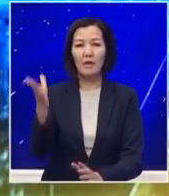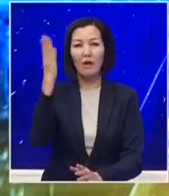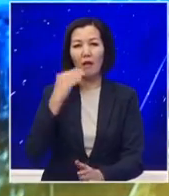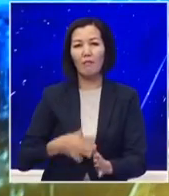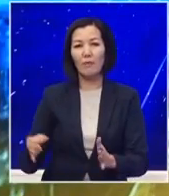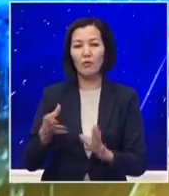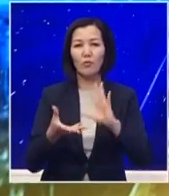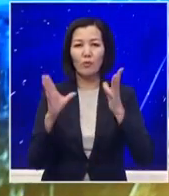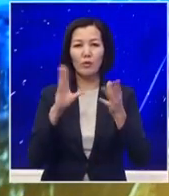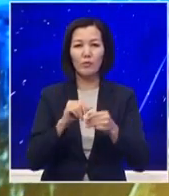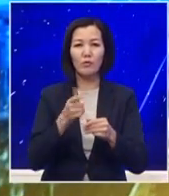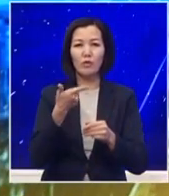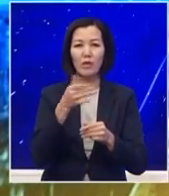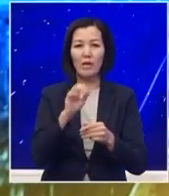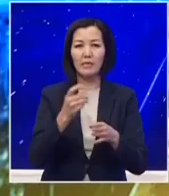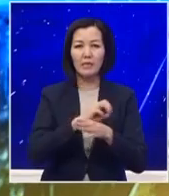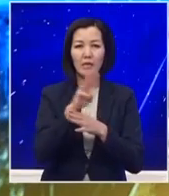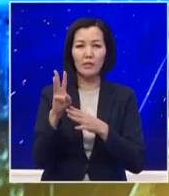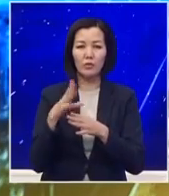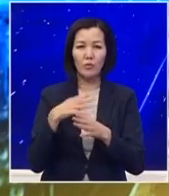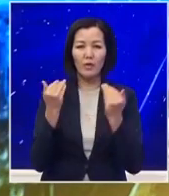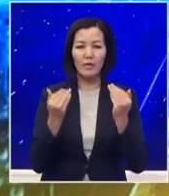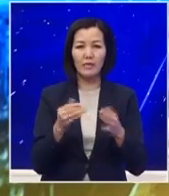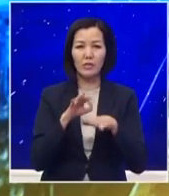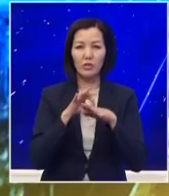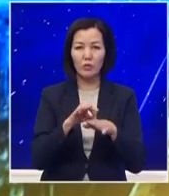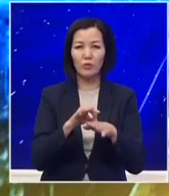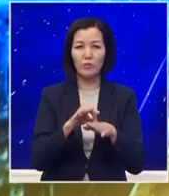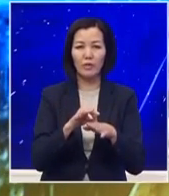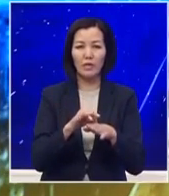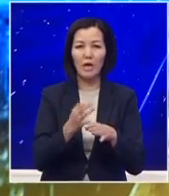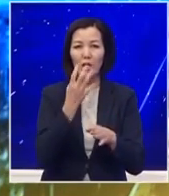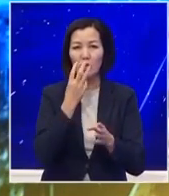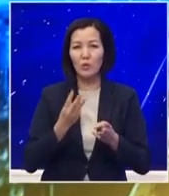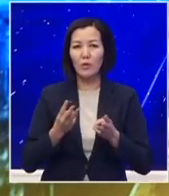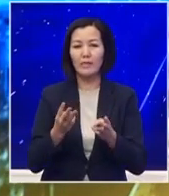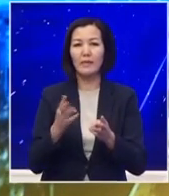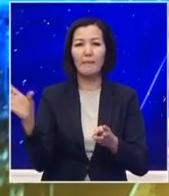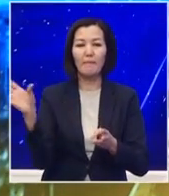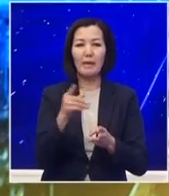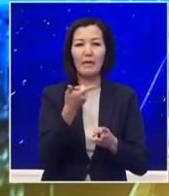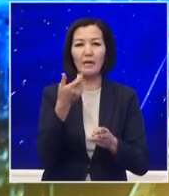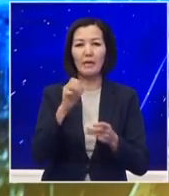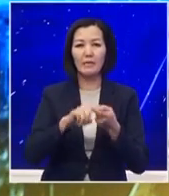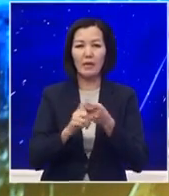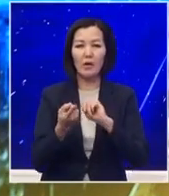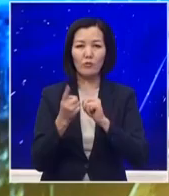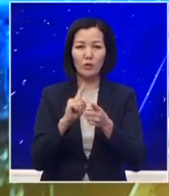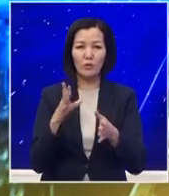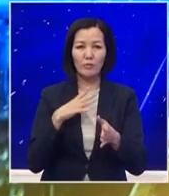Алматы облысын кешенді газдандыру үрдісі қарқынды. Қазіргі таңда аймақта жылу қазандықтары тегіс көгілдір отынға көшіріліп